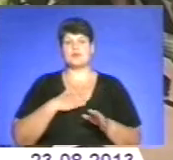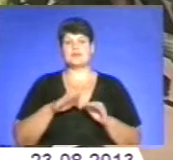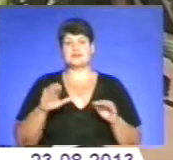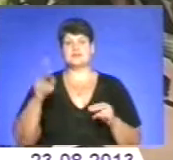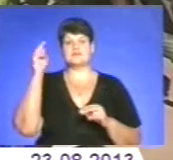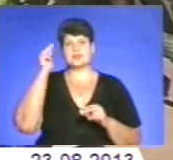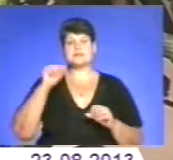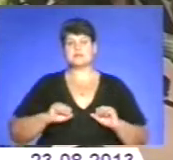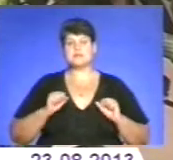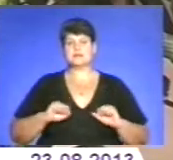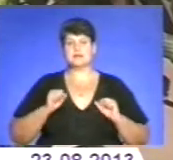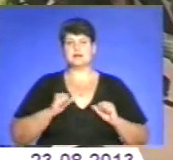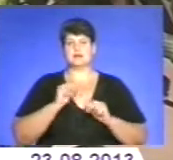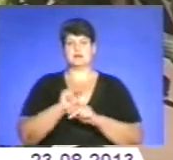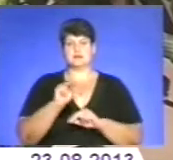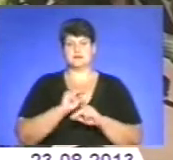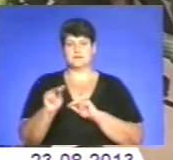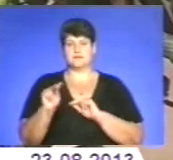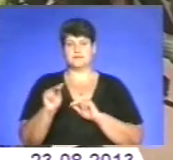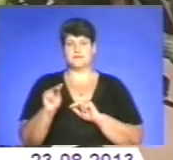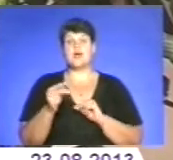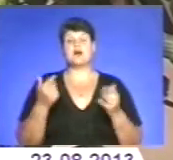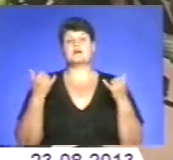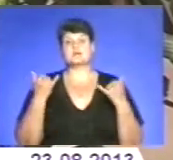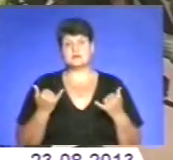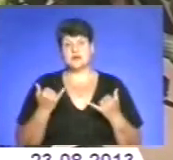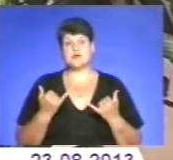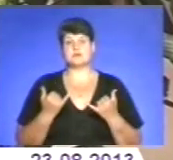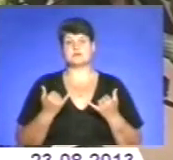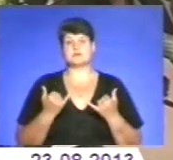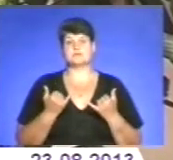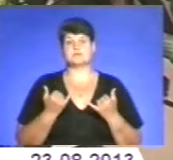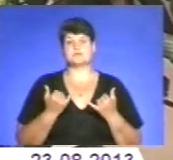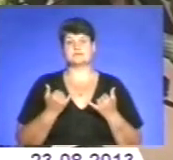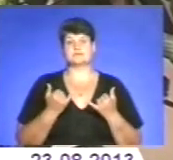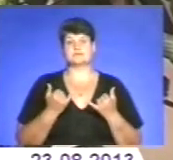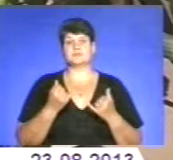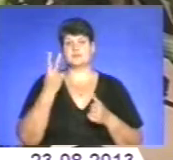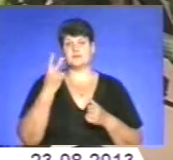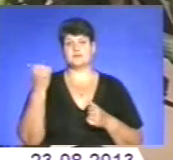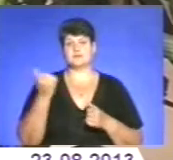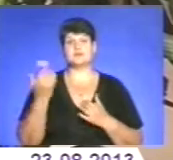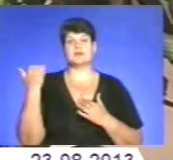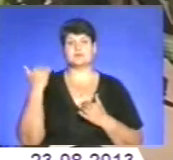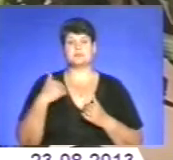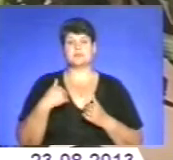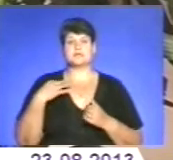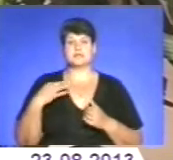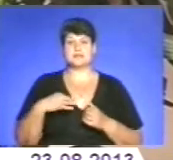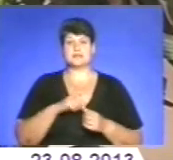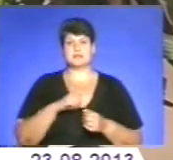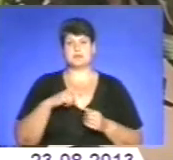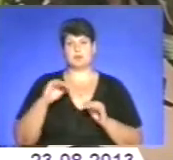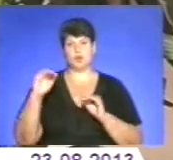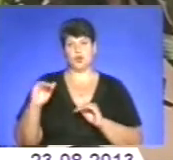я сама старалася їх вивчити. Ну, а зараз вже дві неділі назад мій син, самий молодший,